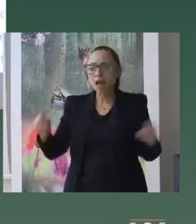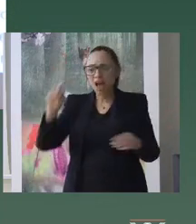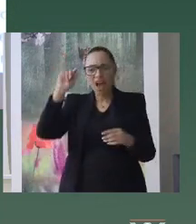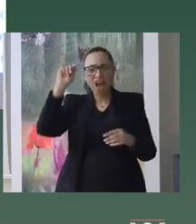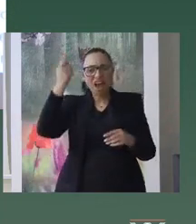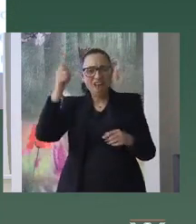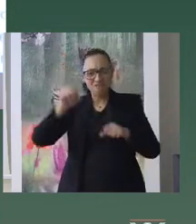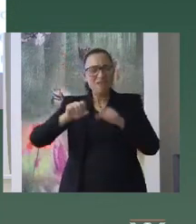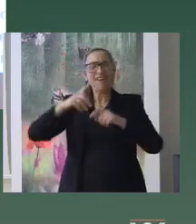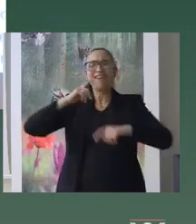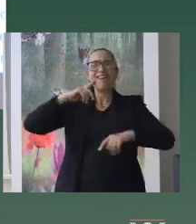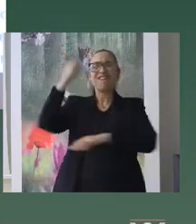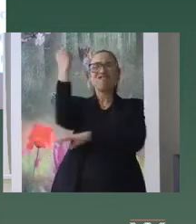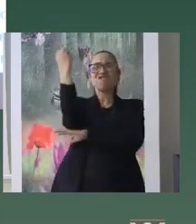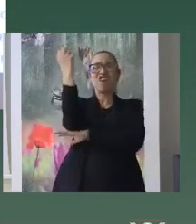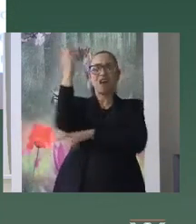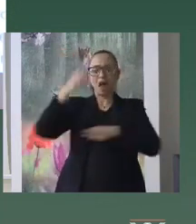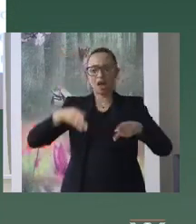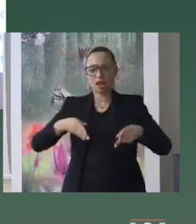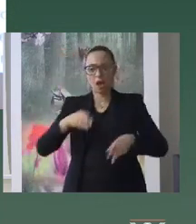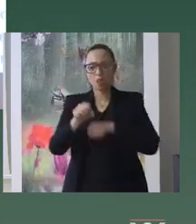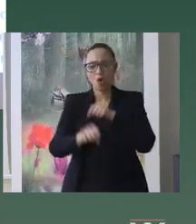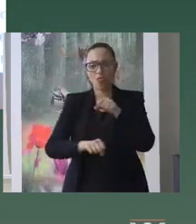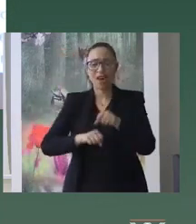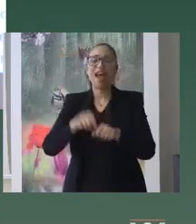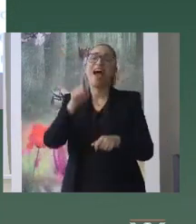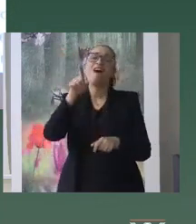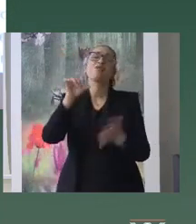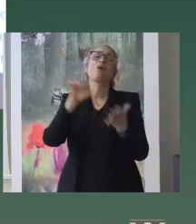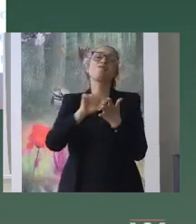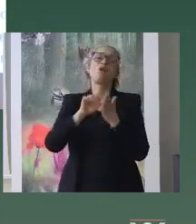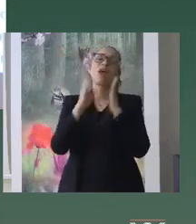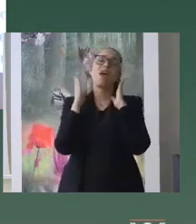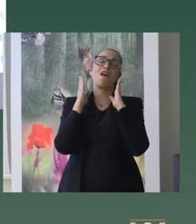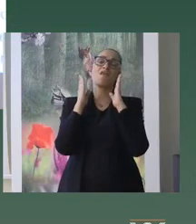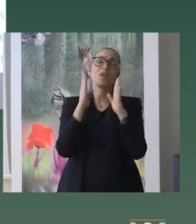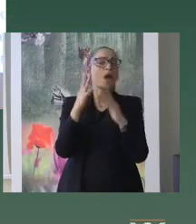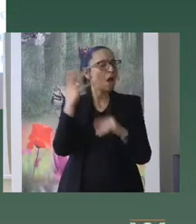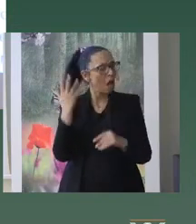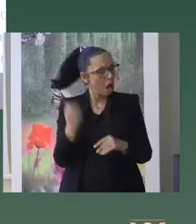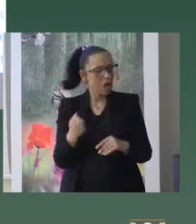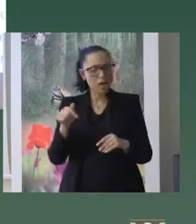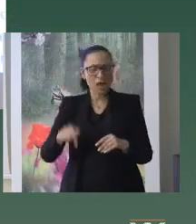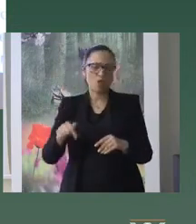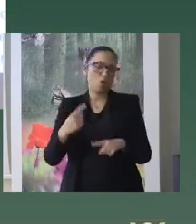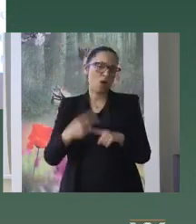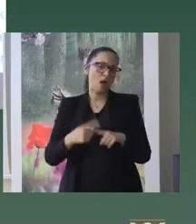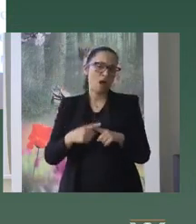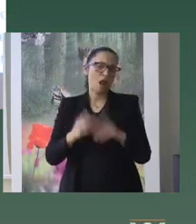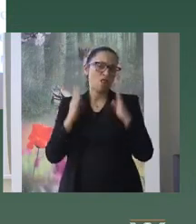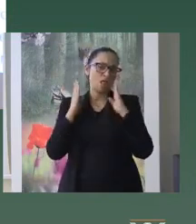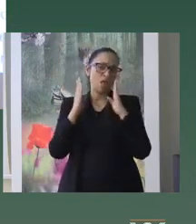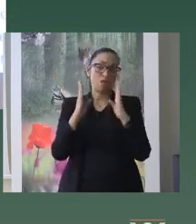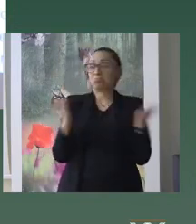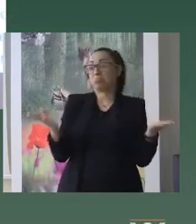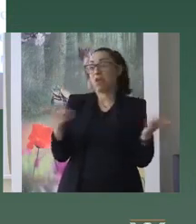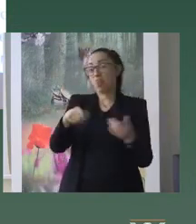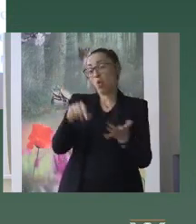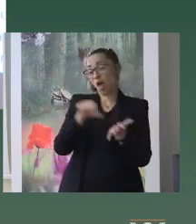ποδηλατών είχε φανάρια. Γιατί... Ναι, είναι ευθεία πόλη, έχετε δίκιο σε αυτό. Αλλά υπάρχουν και πολλές ευθείες πόλεις στην Ελλάδα. Μην κοιτάτε μόνο την